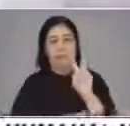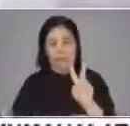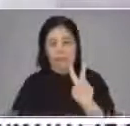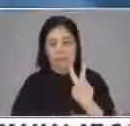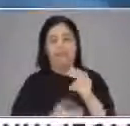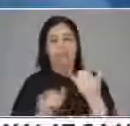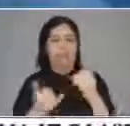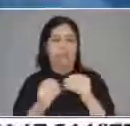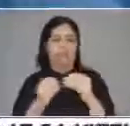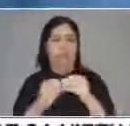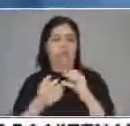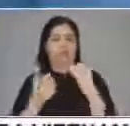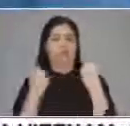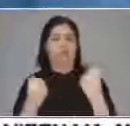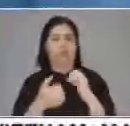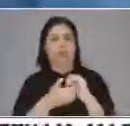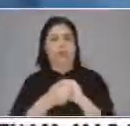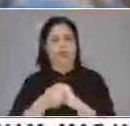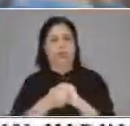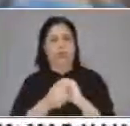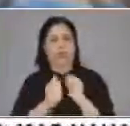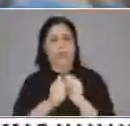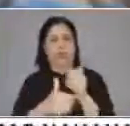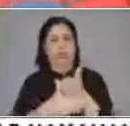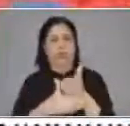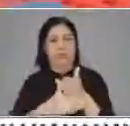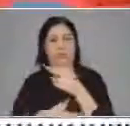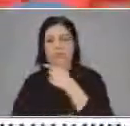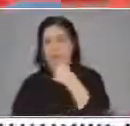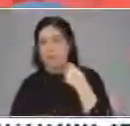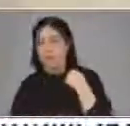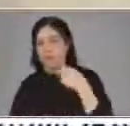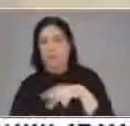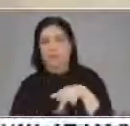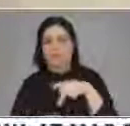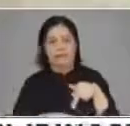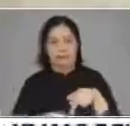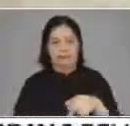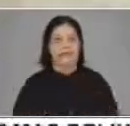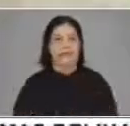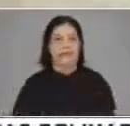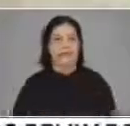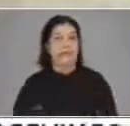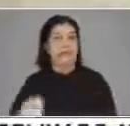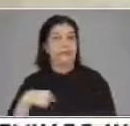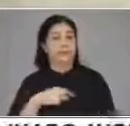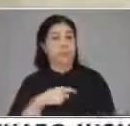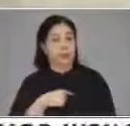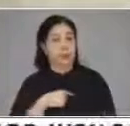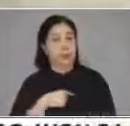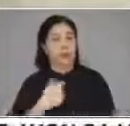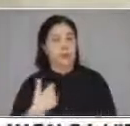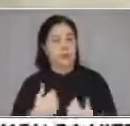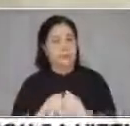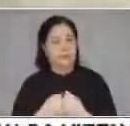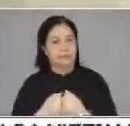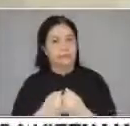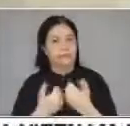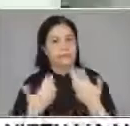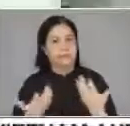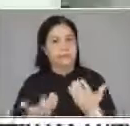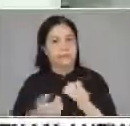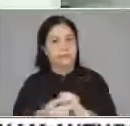kapag dumating na ang mga bakuna mula Pfizer, Moderna at Gamaleya. Kasali sa A4 category ang mga government